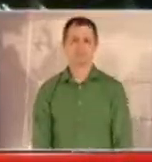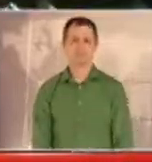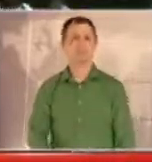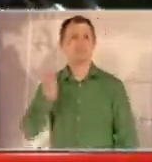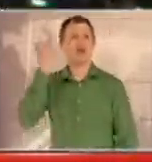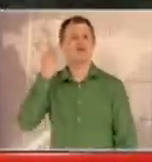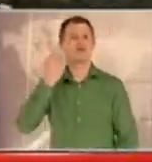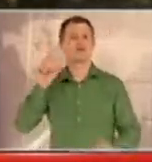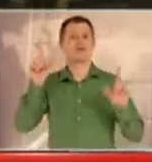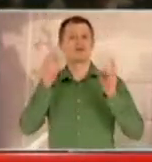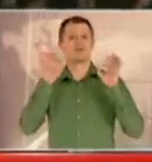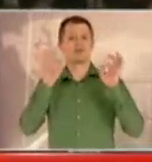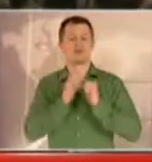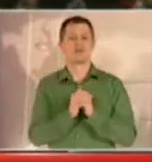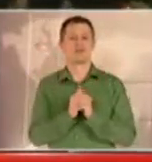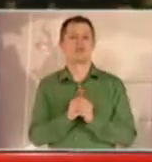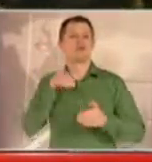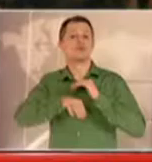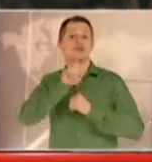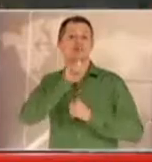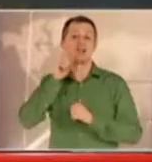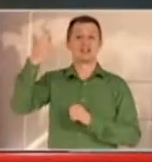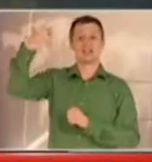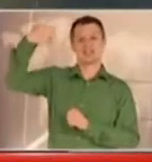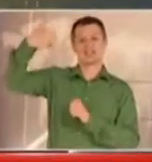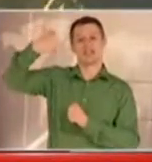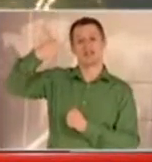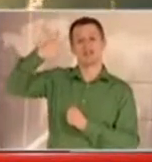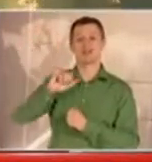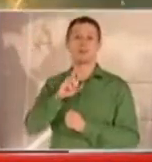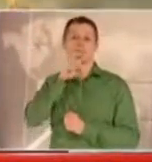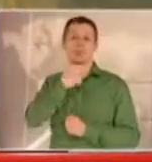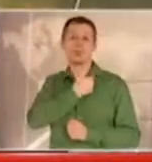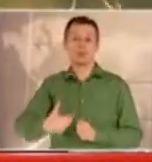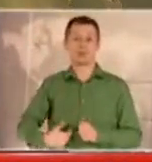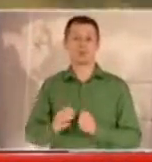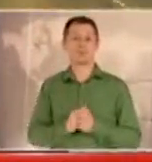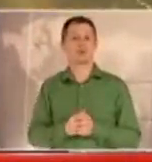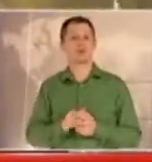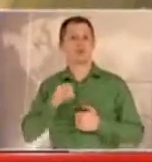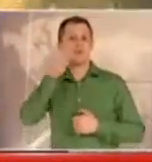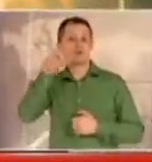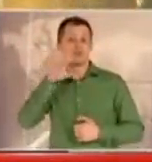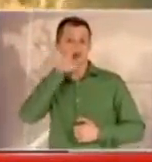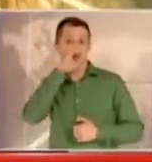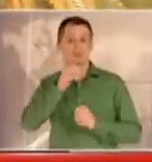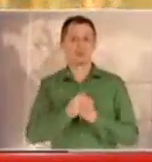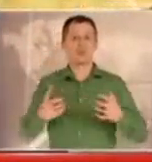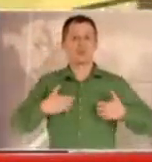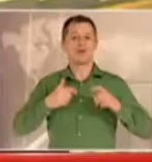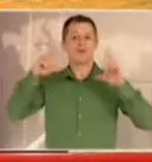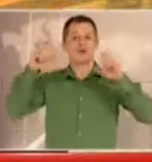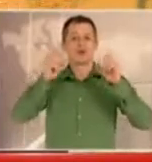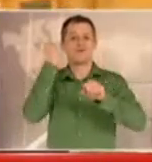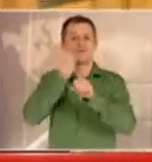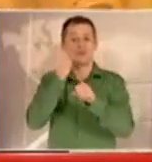A fost un revelion aparte, subtitulatura Selfie de București, un concept nou. Spectatorii s-au bucurat și de fotografiile care s-au